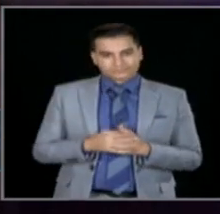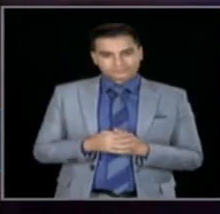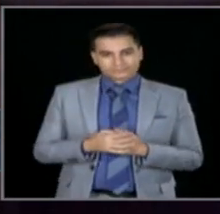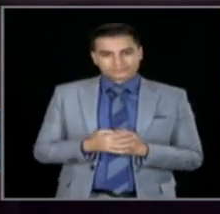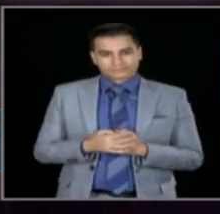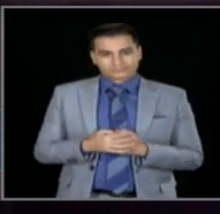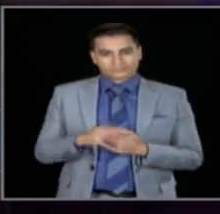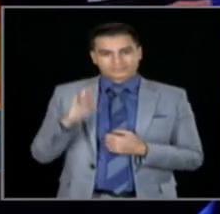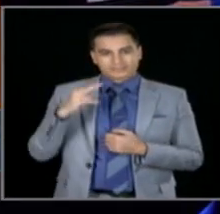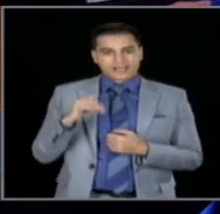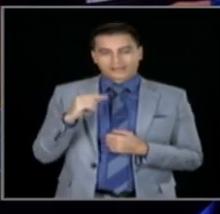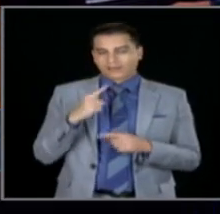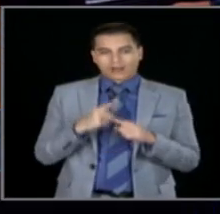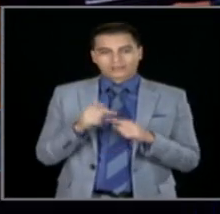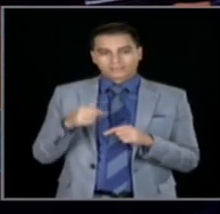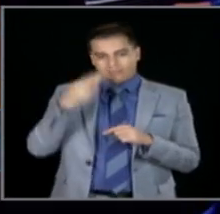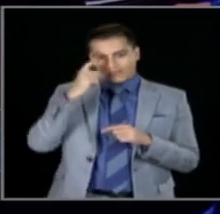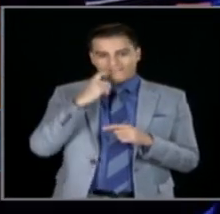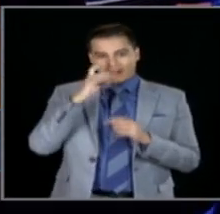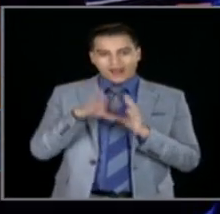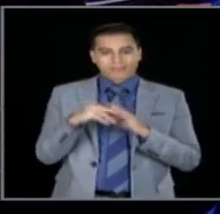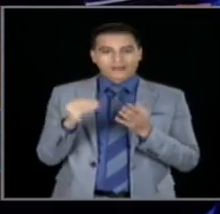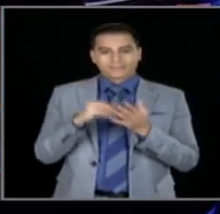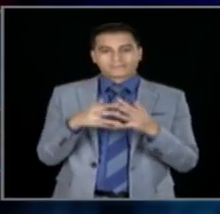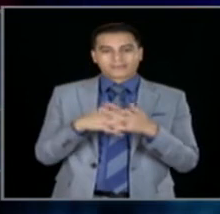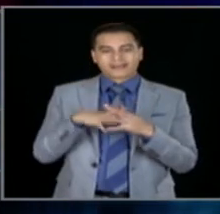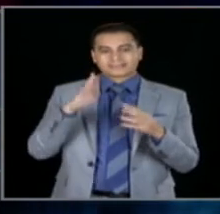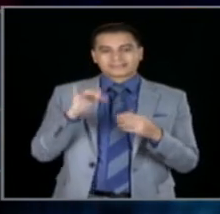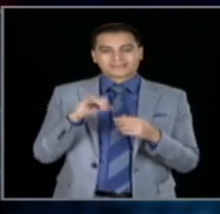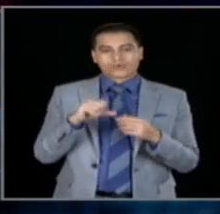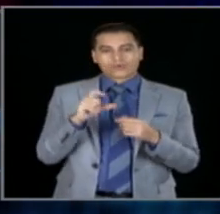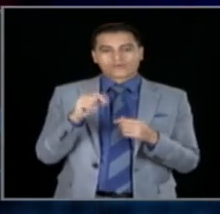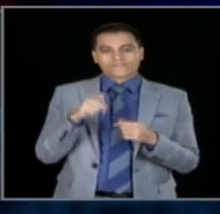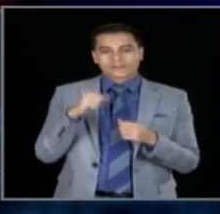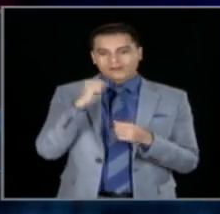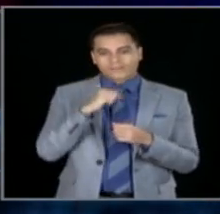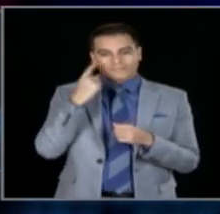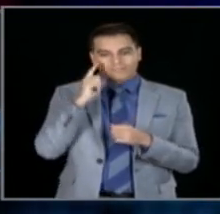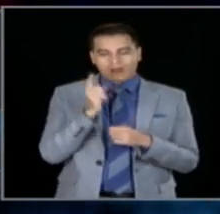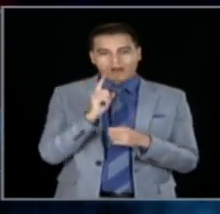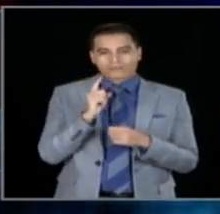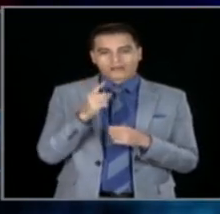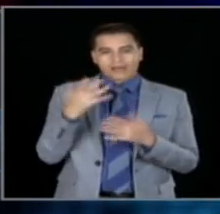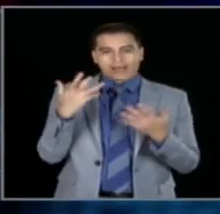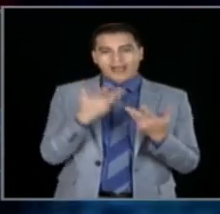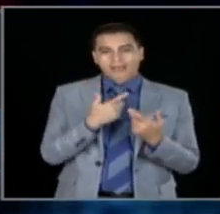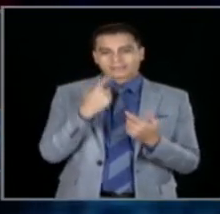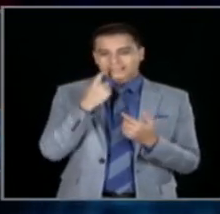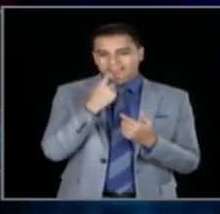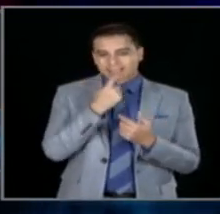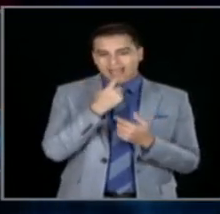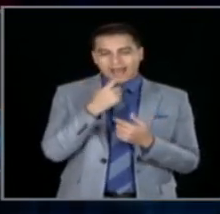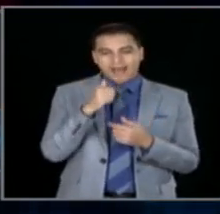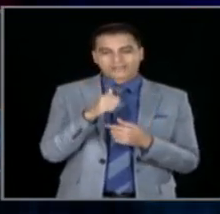سعيد باشا غلط من هو الفنان الذي شارك سيمون غناء بتكلم جد كم عدد الاسنان التي